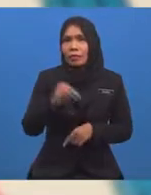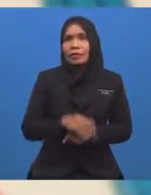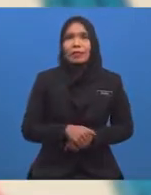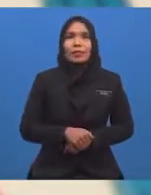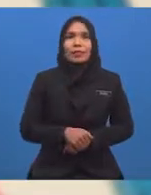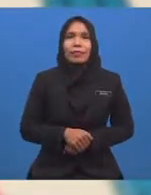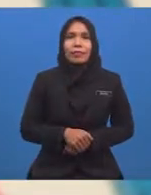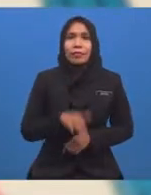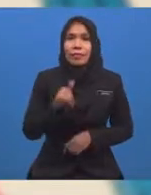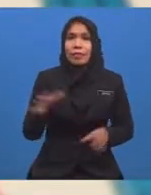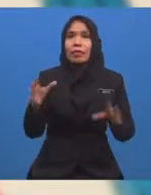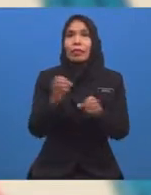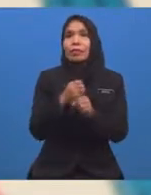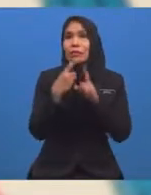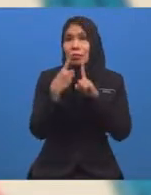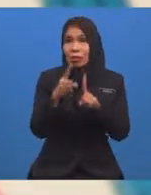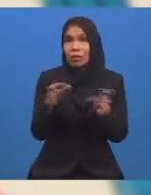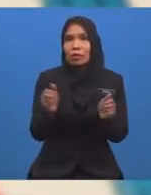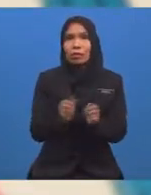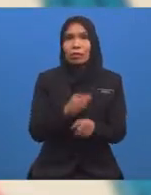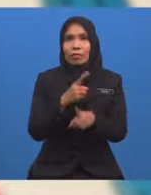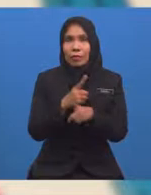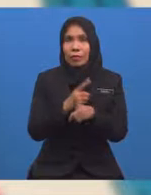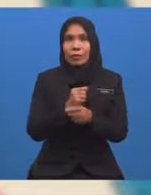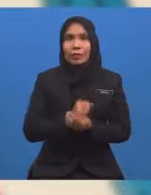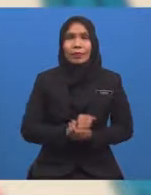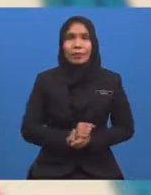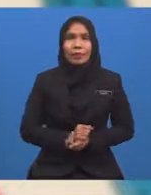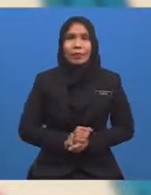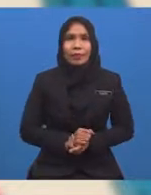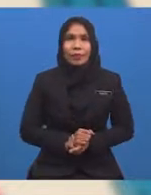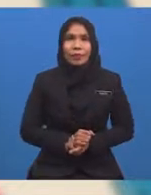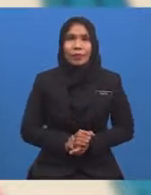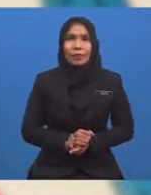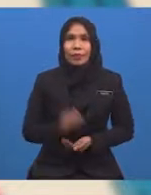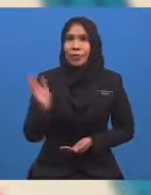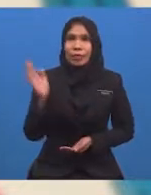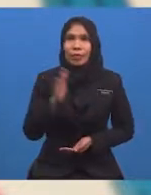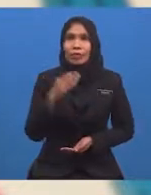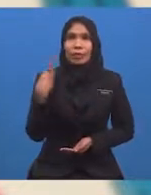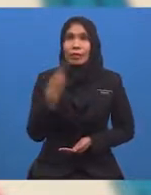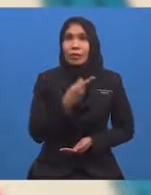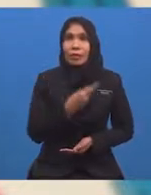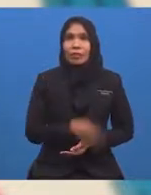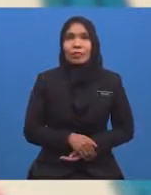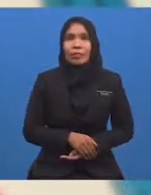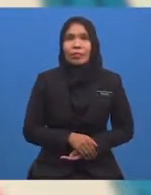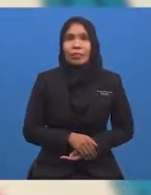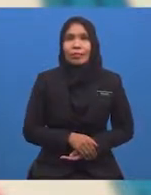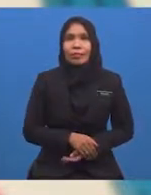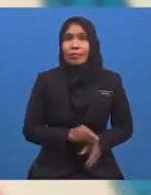Nyatakan nisbat harga telur kepada harga SOS Cili